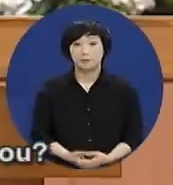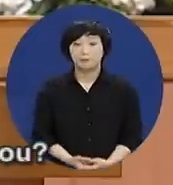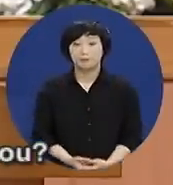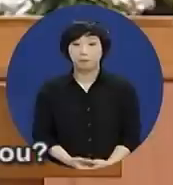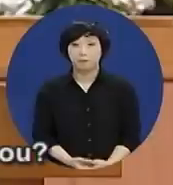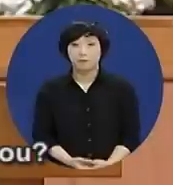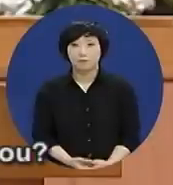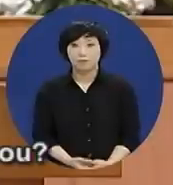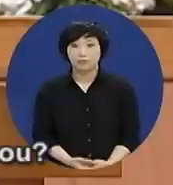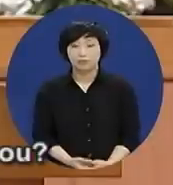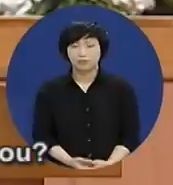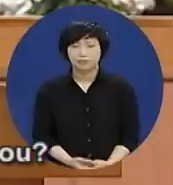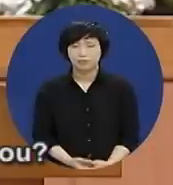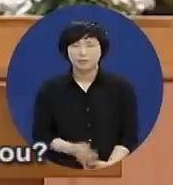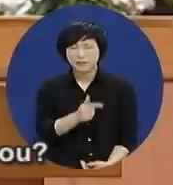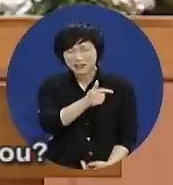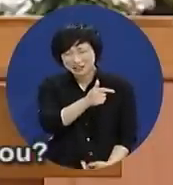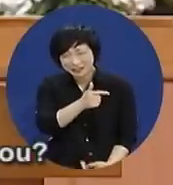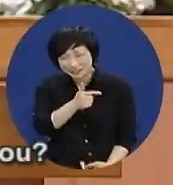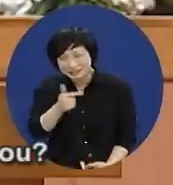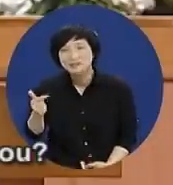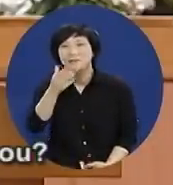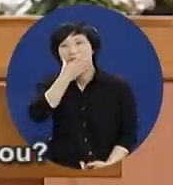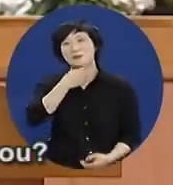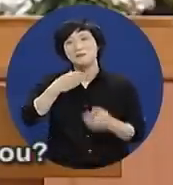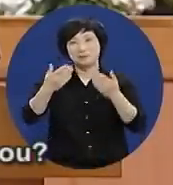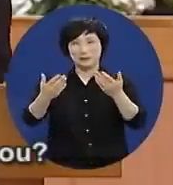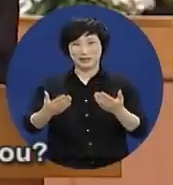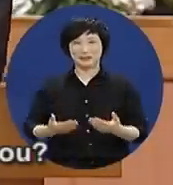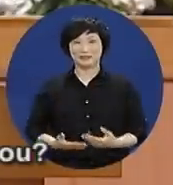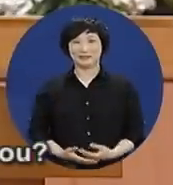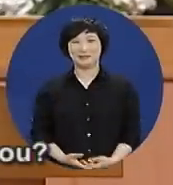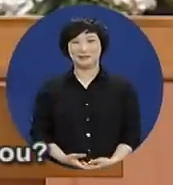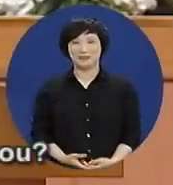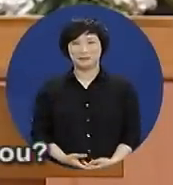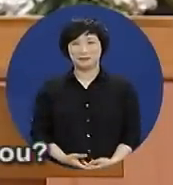たなんと素晴らしい祝福なんでしょう